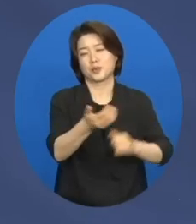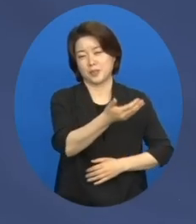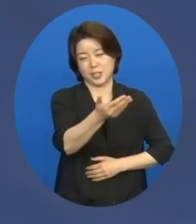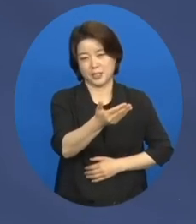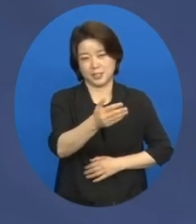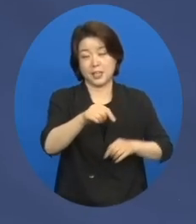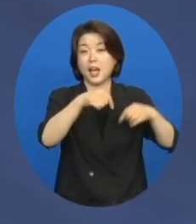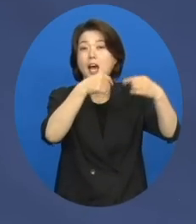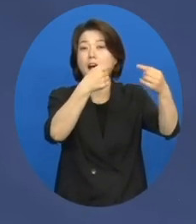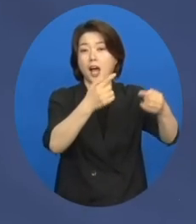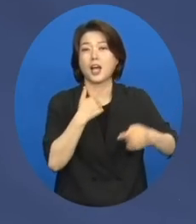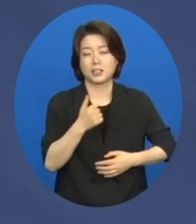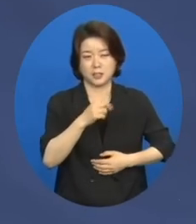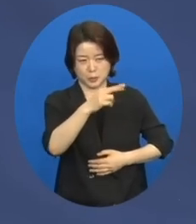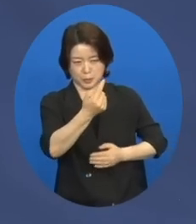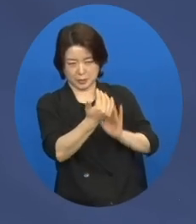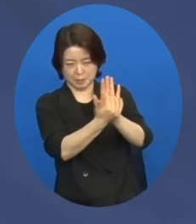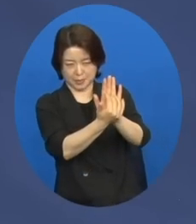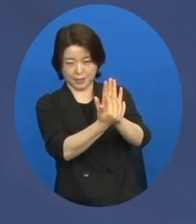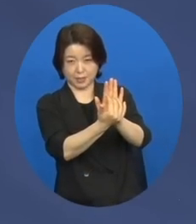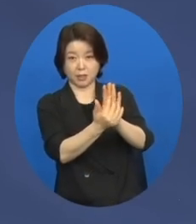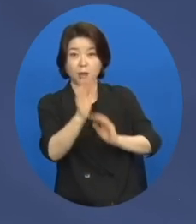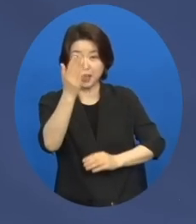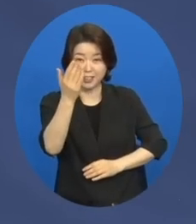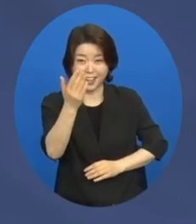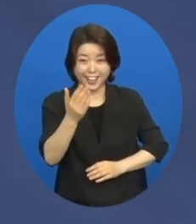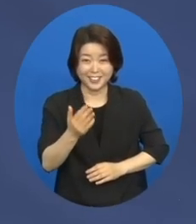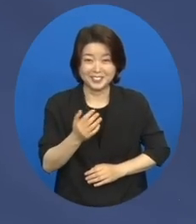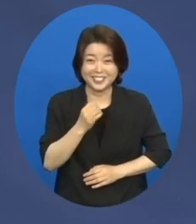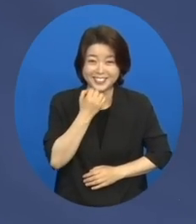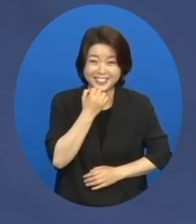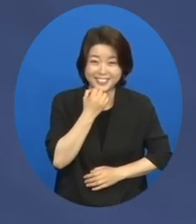나간 분들만 못 돌아오게만 돼.